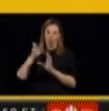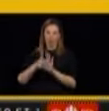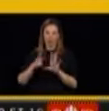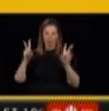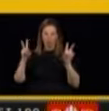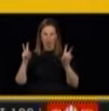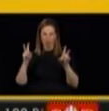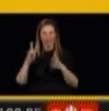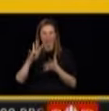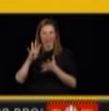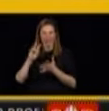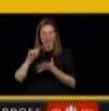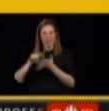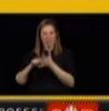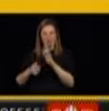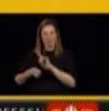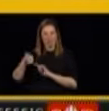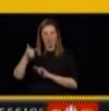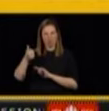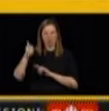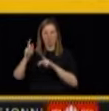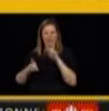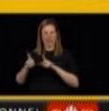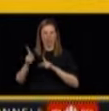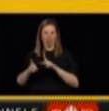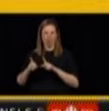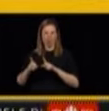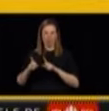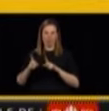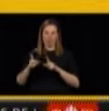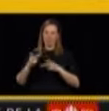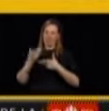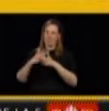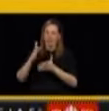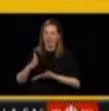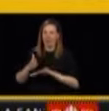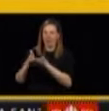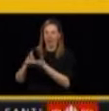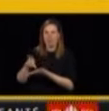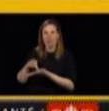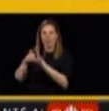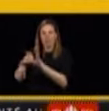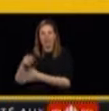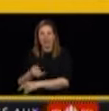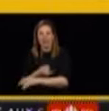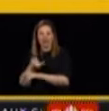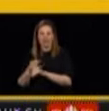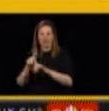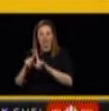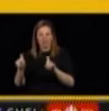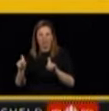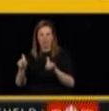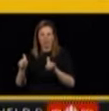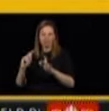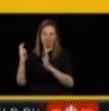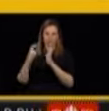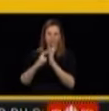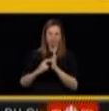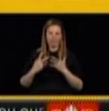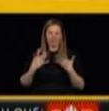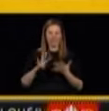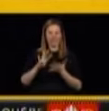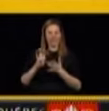000 personnes ont offert leur aide aux infirmières et aux préposés aux bénéficiaires dans les CHSLD par le biais de ce site web. Donc,